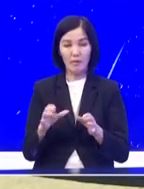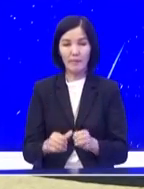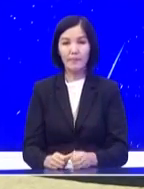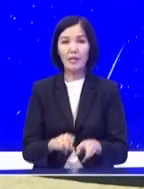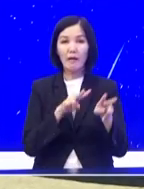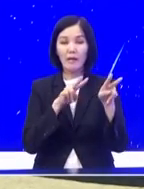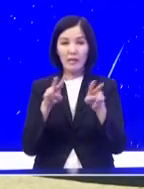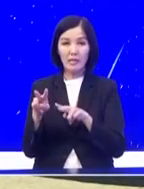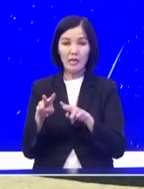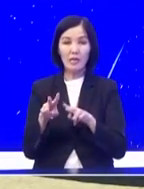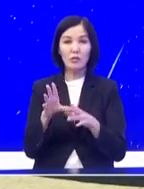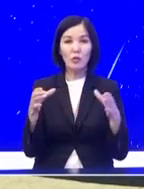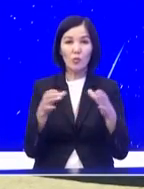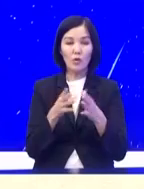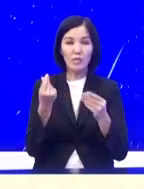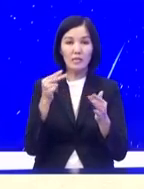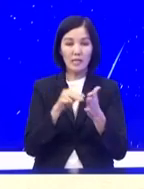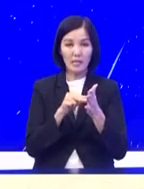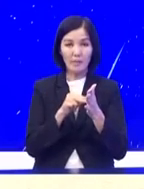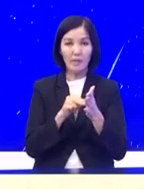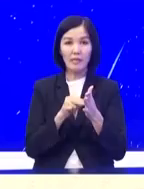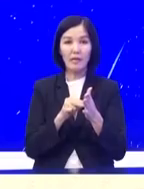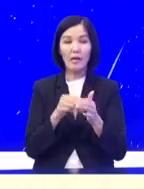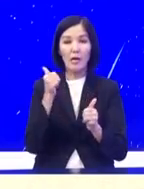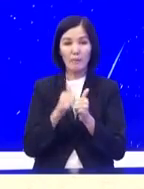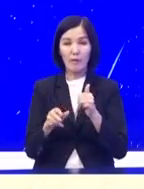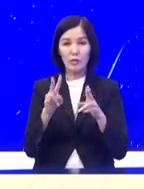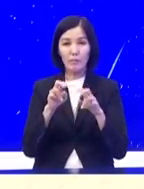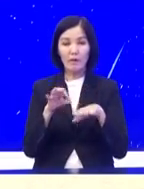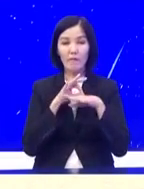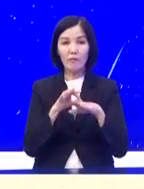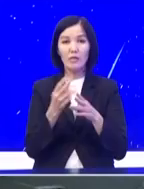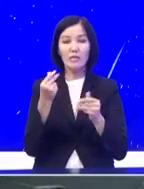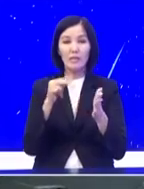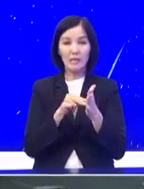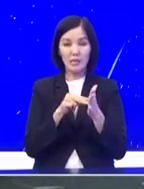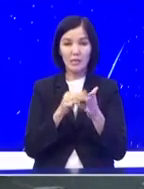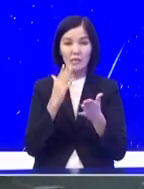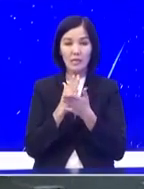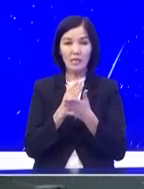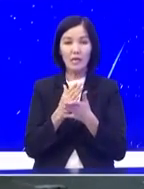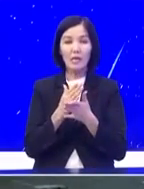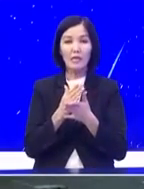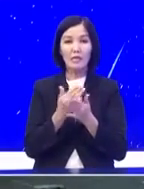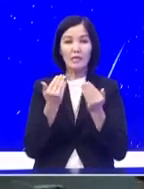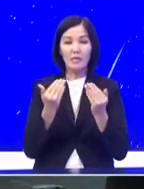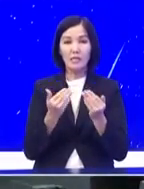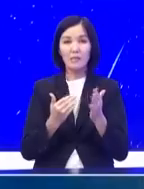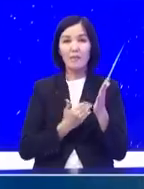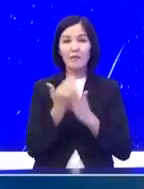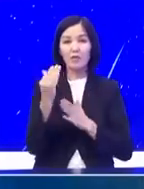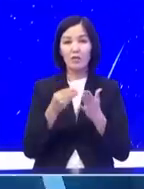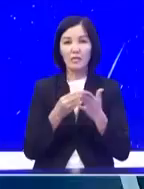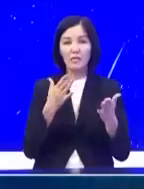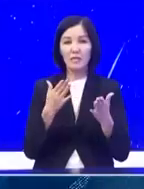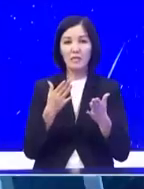Контролируются ответственными органами и цены на лекарства. Проводятся постоянные рейды на наличие и стоимость товара, что помогает избежать стихийного повышения цен.